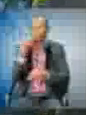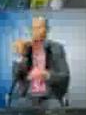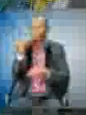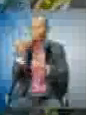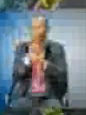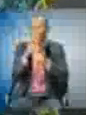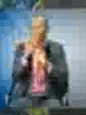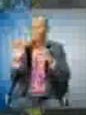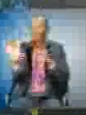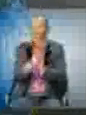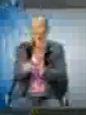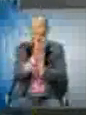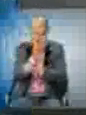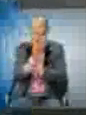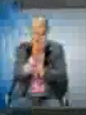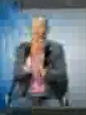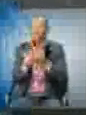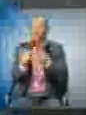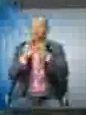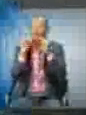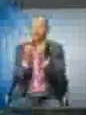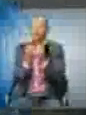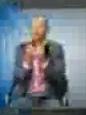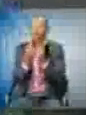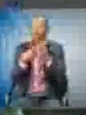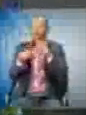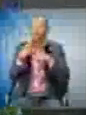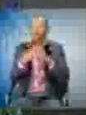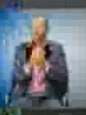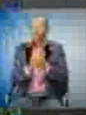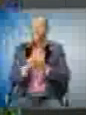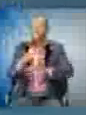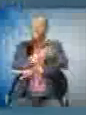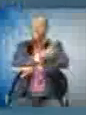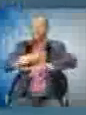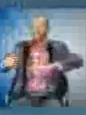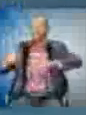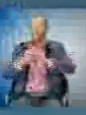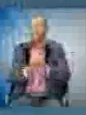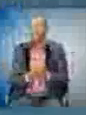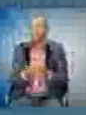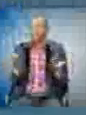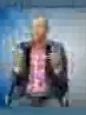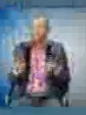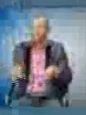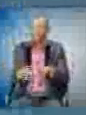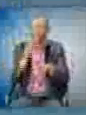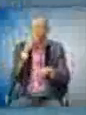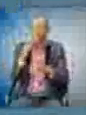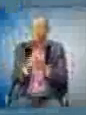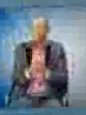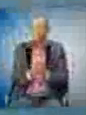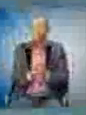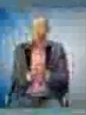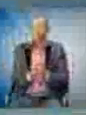Si on chasse un seul travailleur, cette société ici viendrait là avec le bulldozer. Sur le chemin de retour, il découvre la mort dans l'âme, le